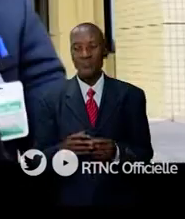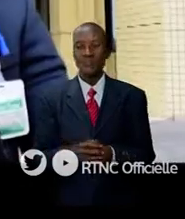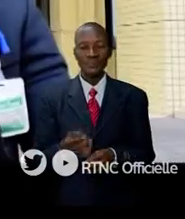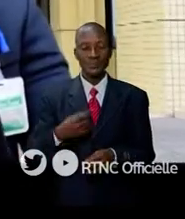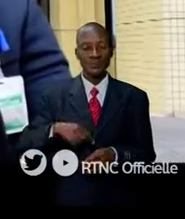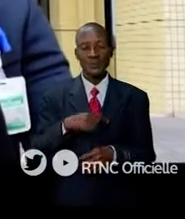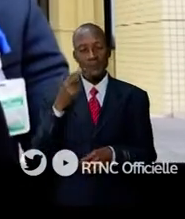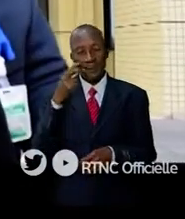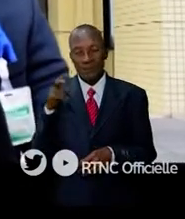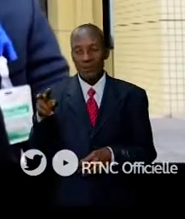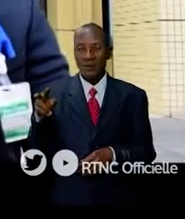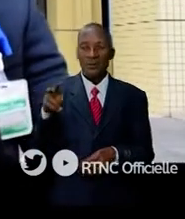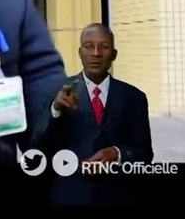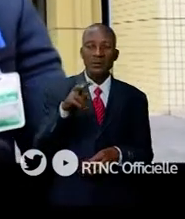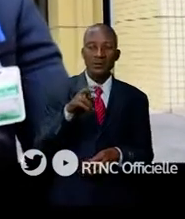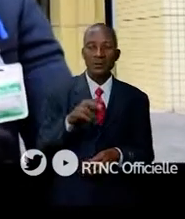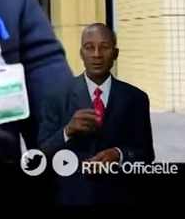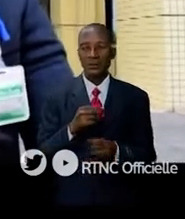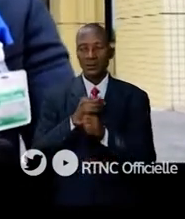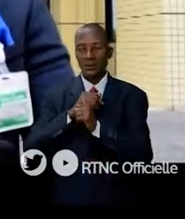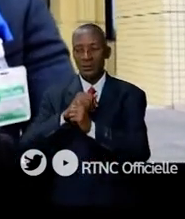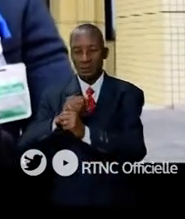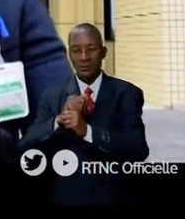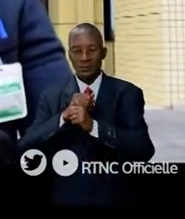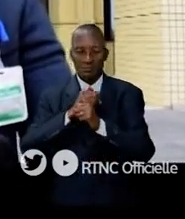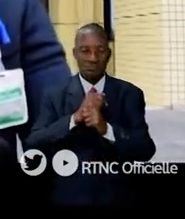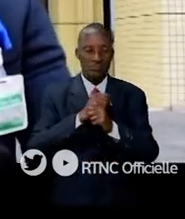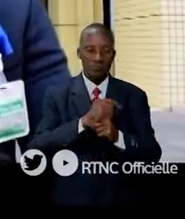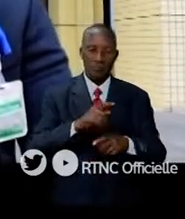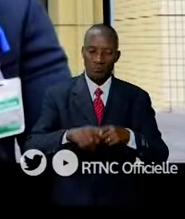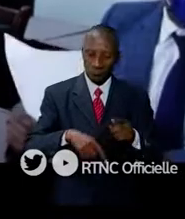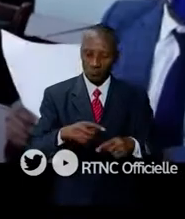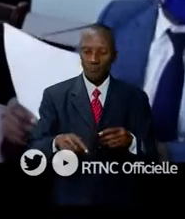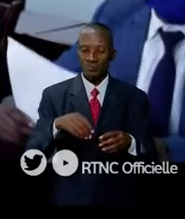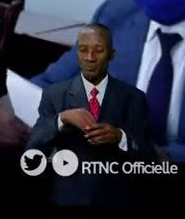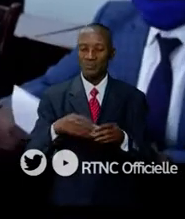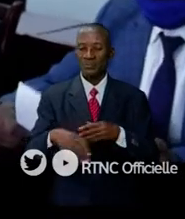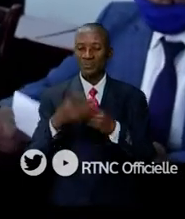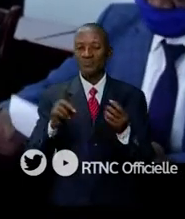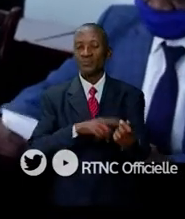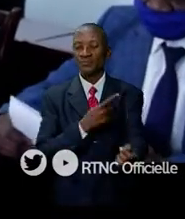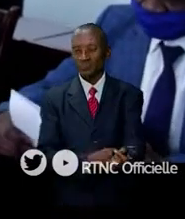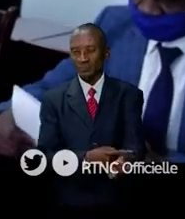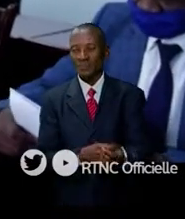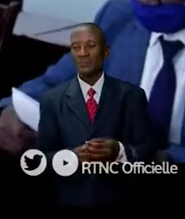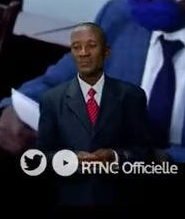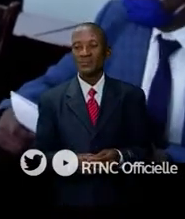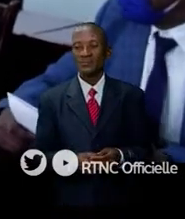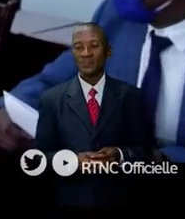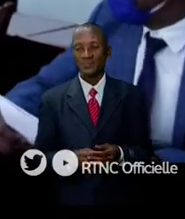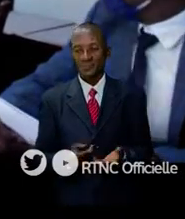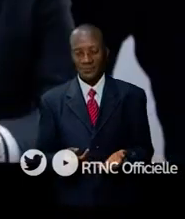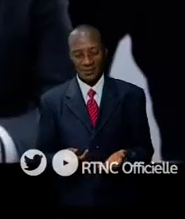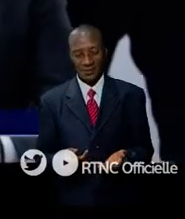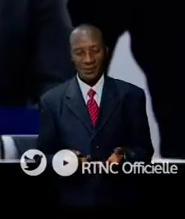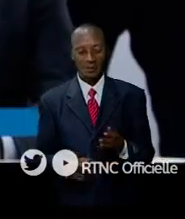observons certaines sécurités relatives au niveau de Goma. Il provient de rappeler qu'au début de cette semaine,